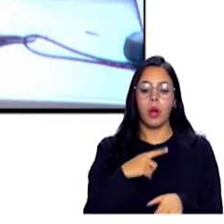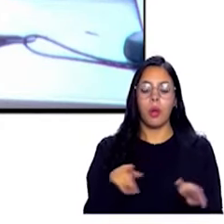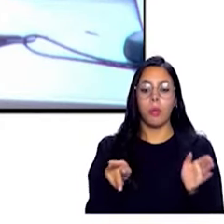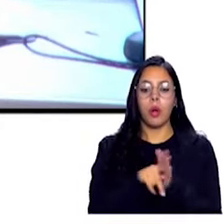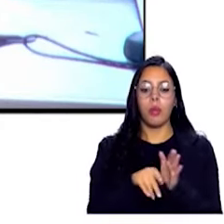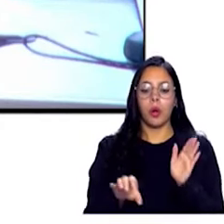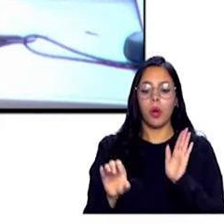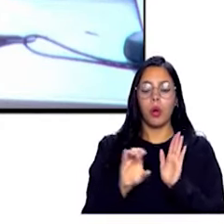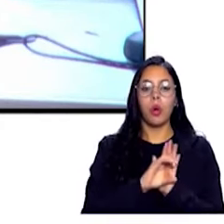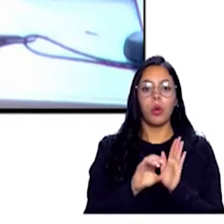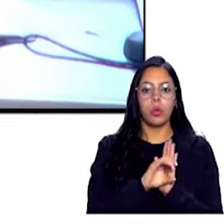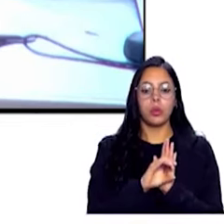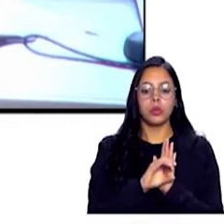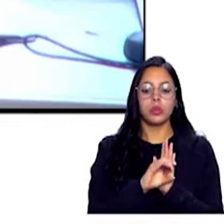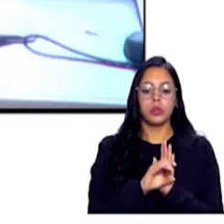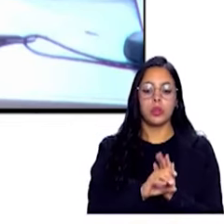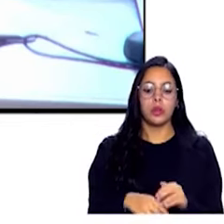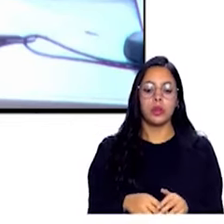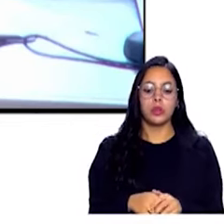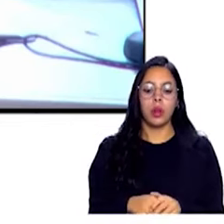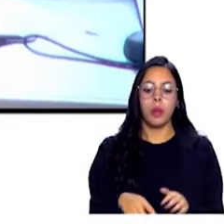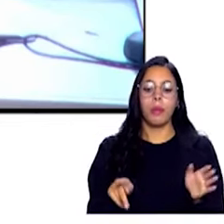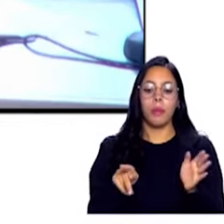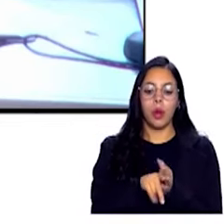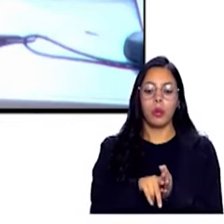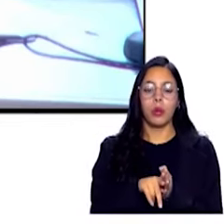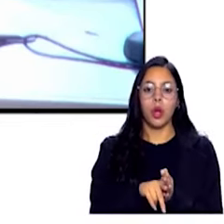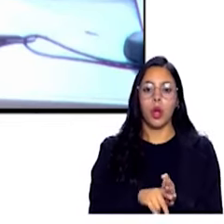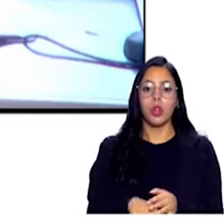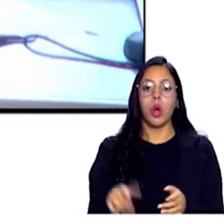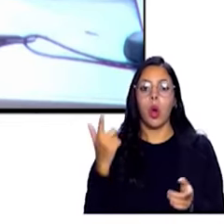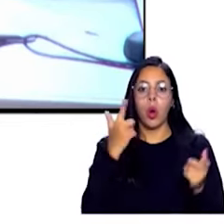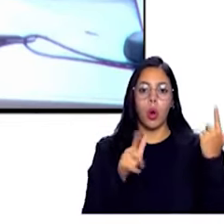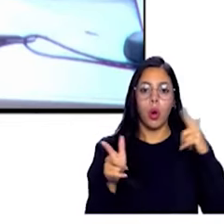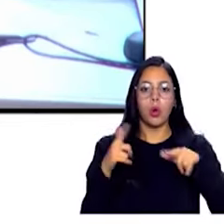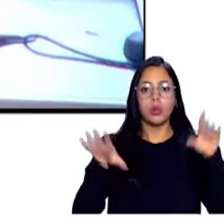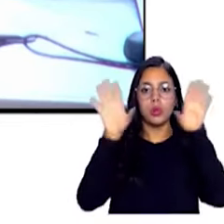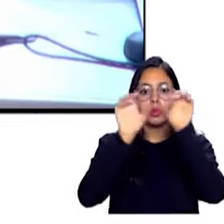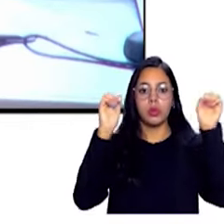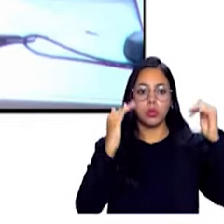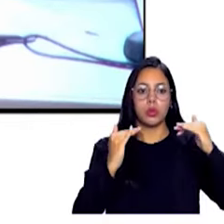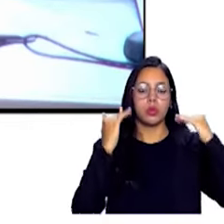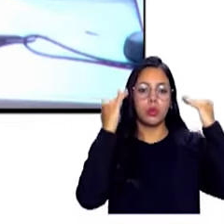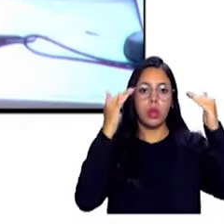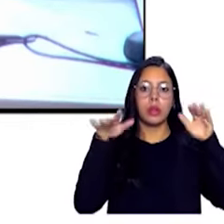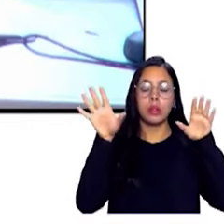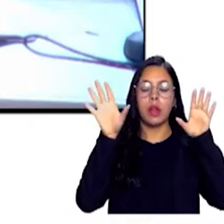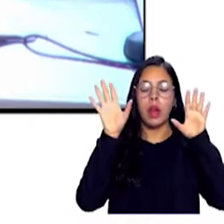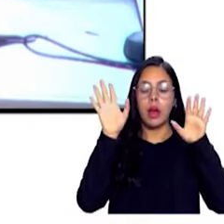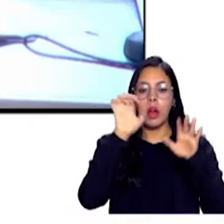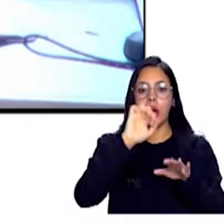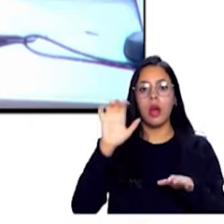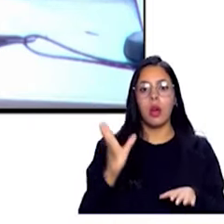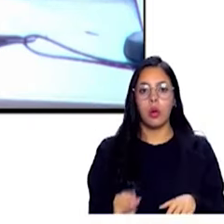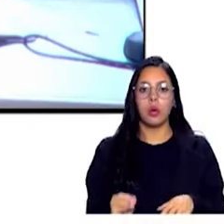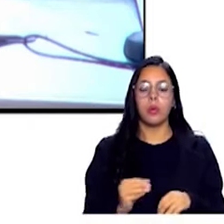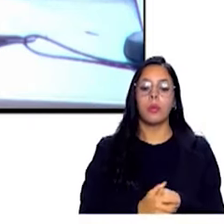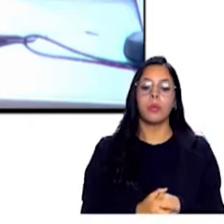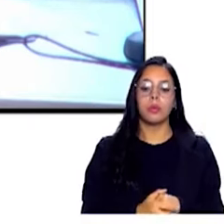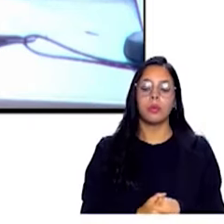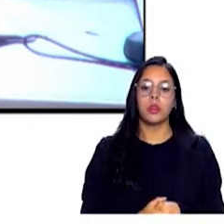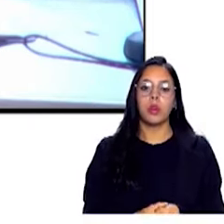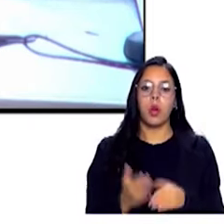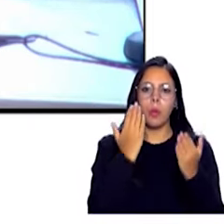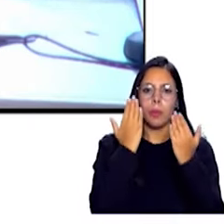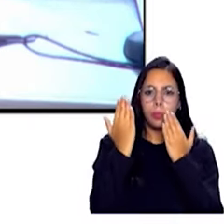des autres cours suprêmes en Europe l'idée est d'une comparaison entre les cours suprêmes ET de